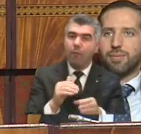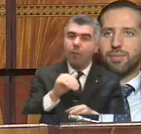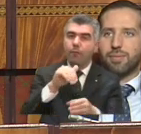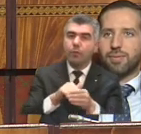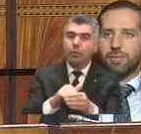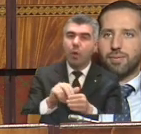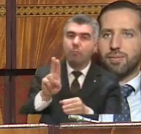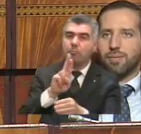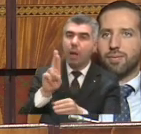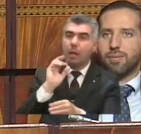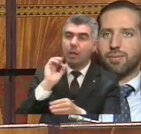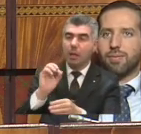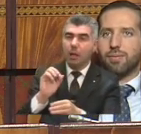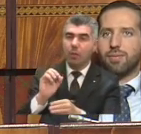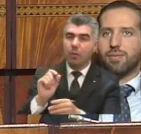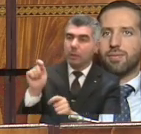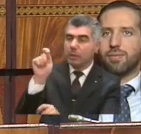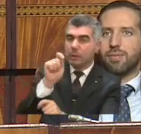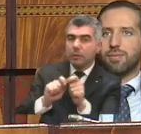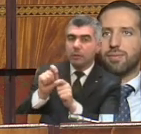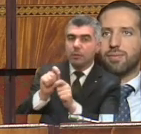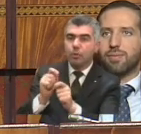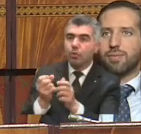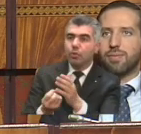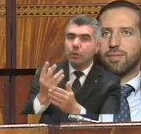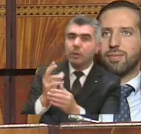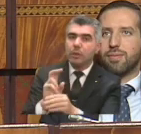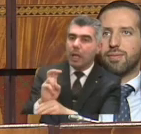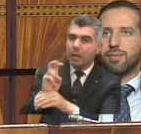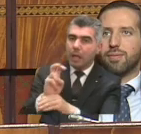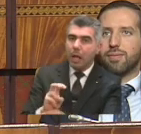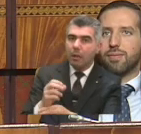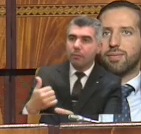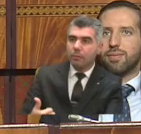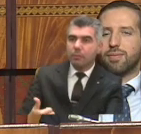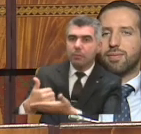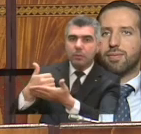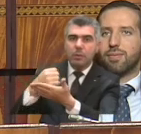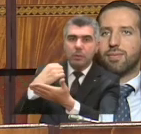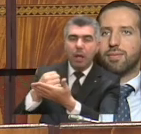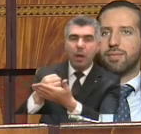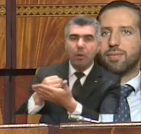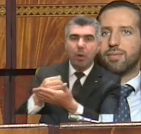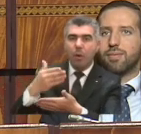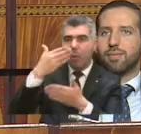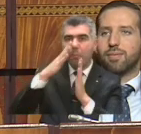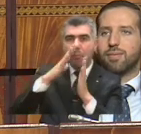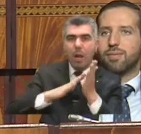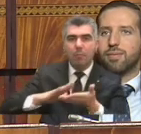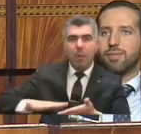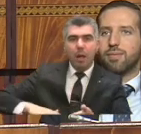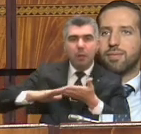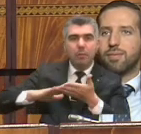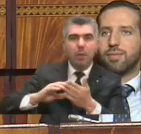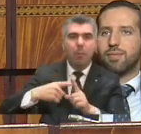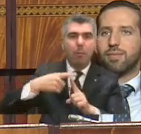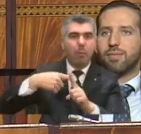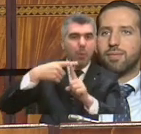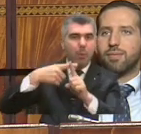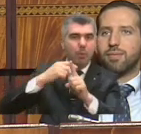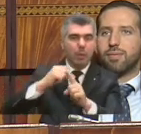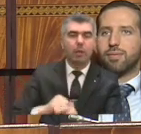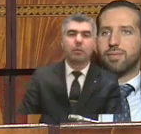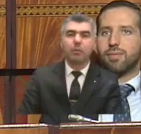السادس للاستثمار هو تطوير شراكات التمويل الوطني والأجنبي بما يرفع حجم الاستثمارات من جهة،